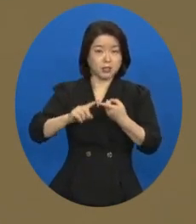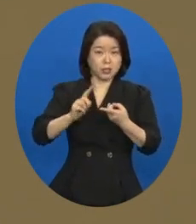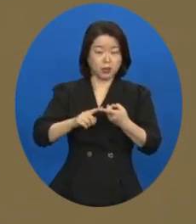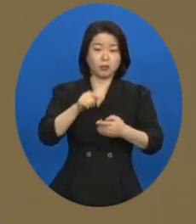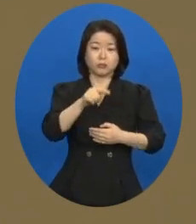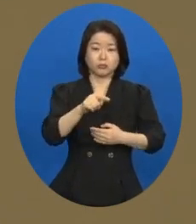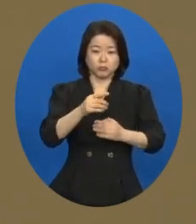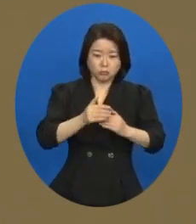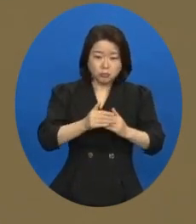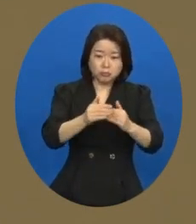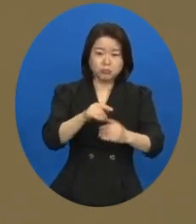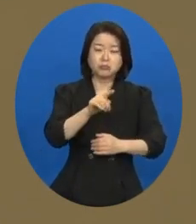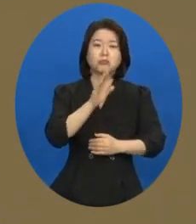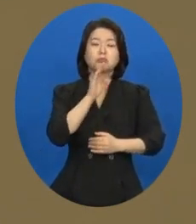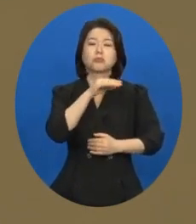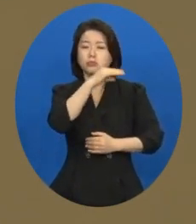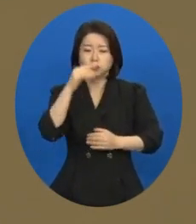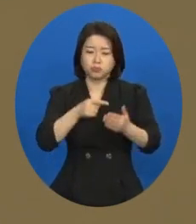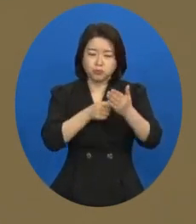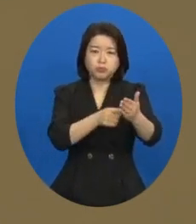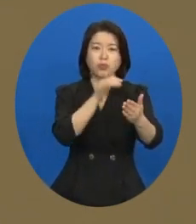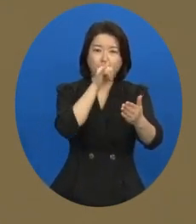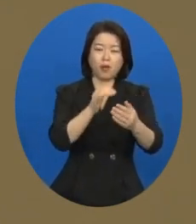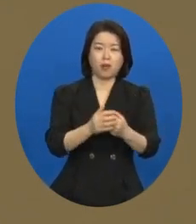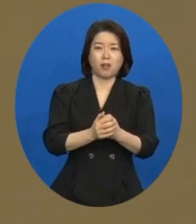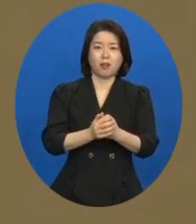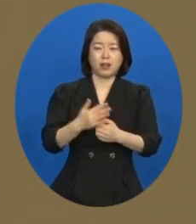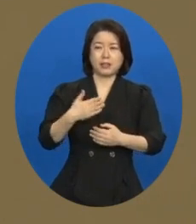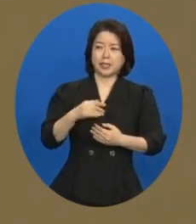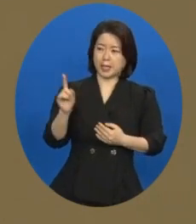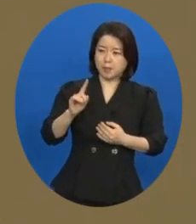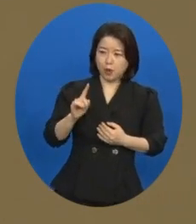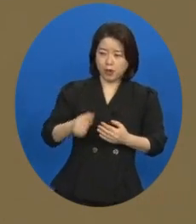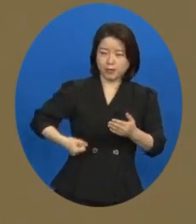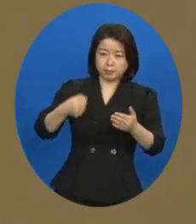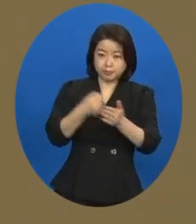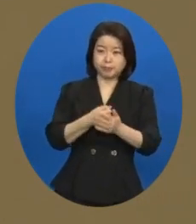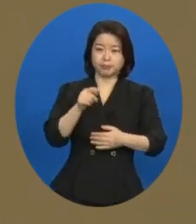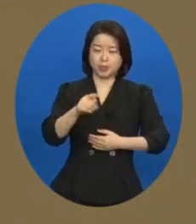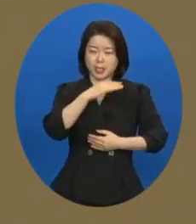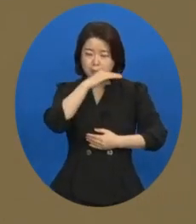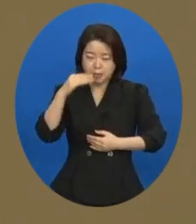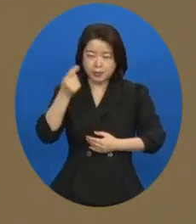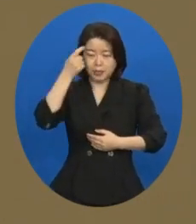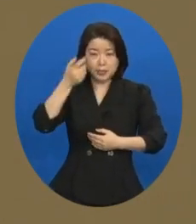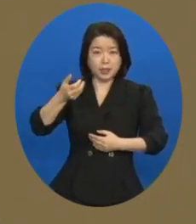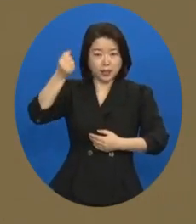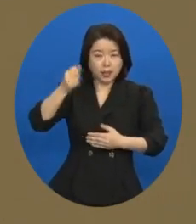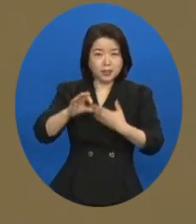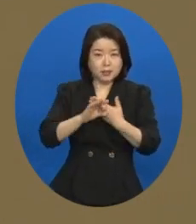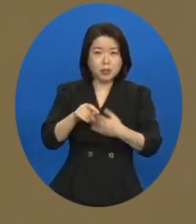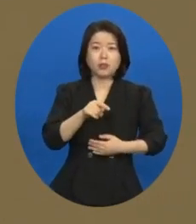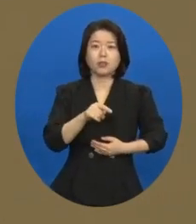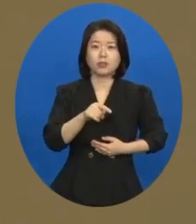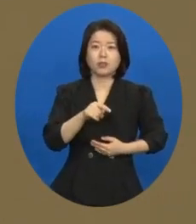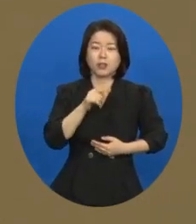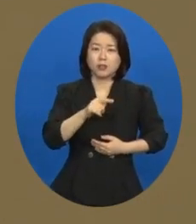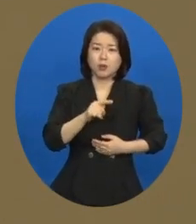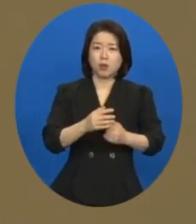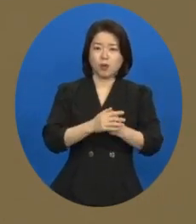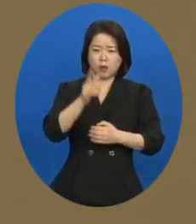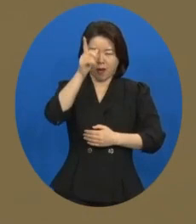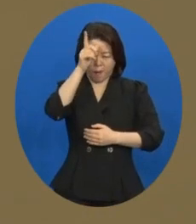그게 옳은 것이었어요. 제가 뭔가 하겠다고 그러고 그게 바르다고 생각하면 저는